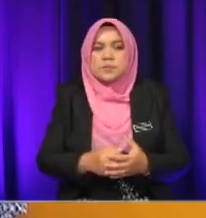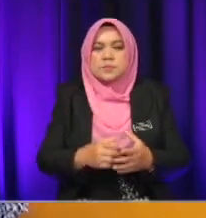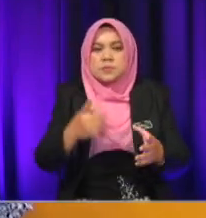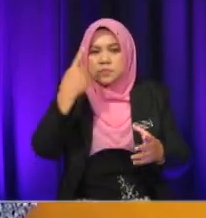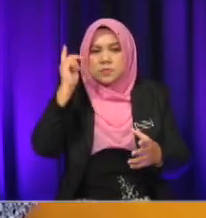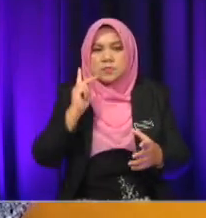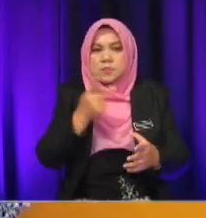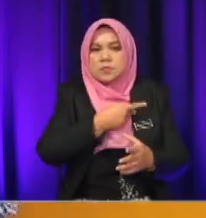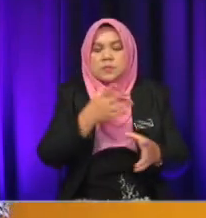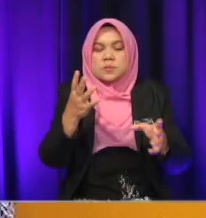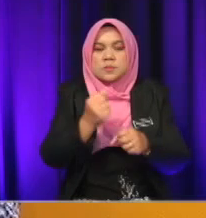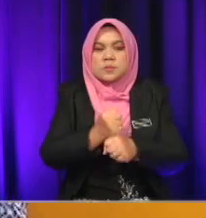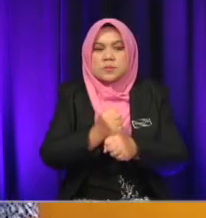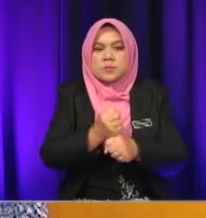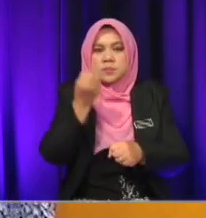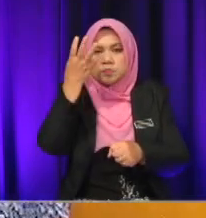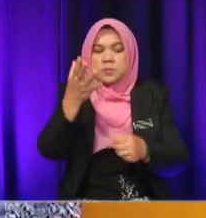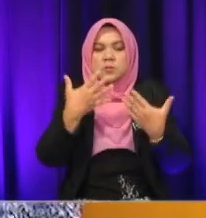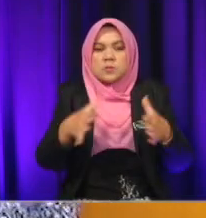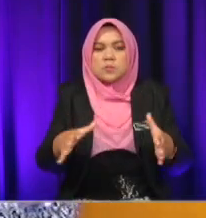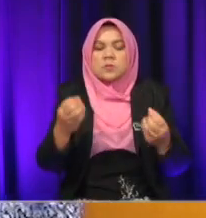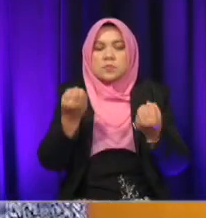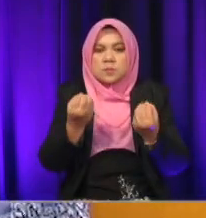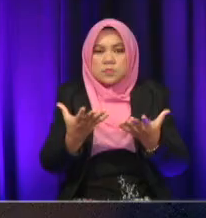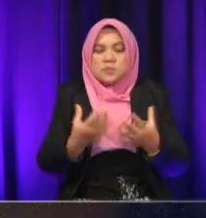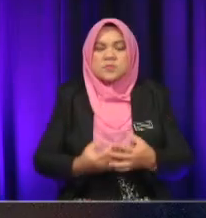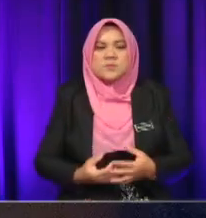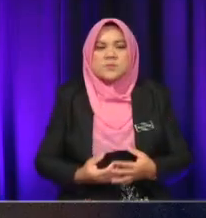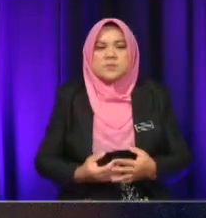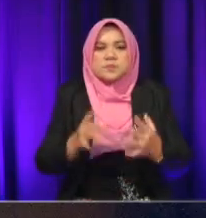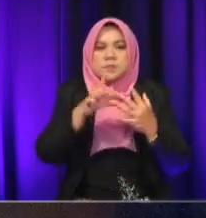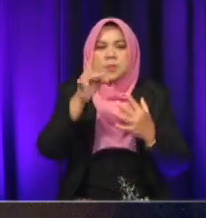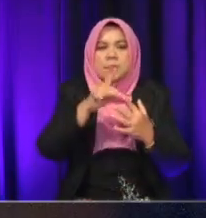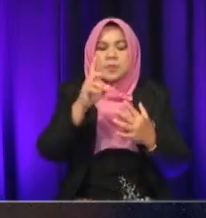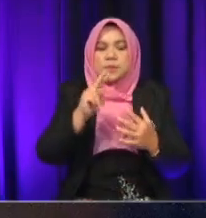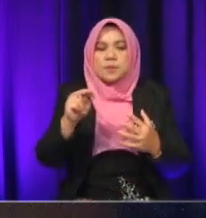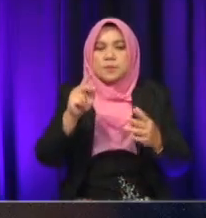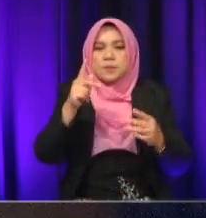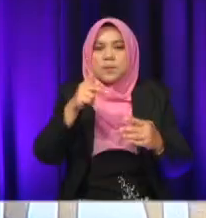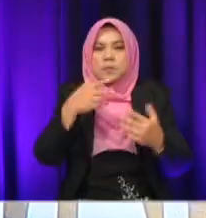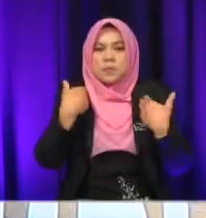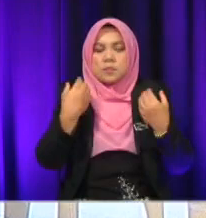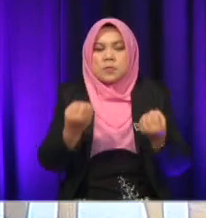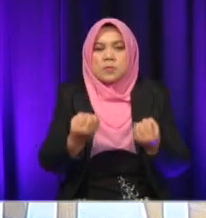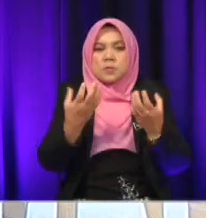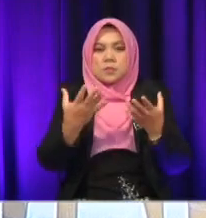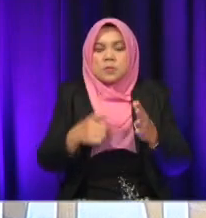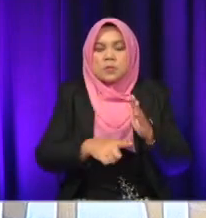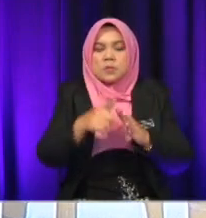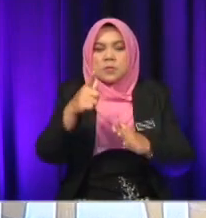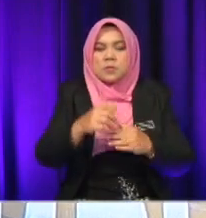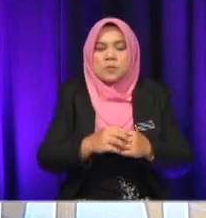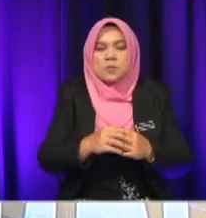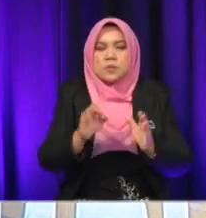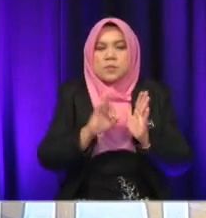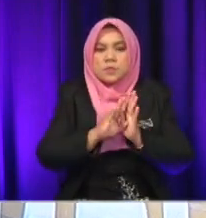dapatkan maklumat itu terlalu banyak. Ya, senang dan mudah dan juga pilihan pun banyak. Jadi perlu sesuatu yang ada kelebihan dari segi